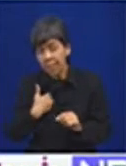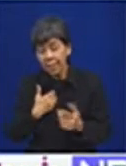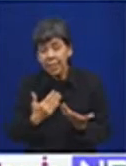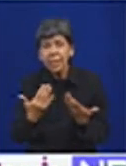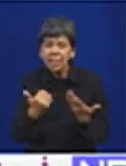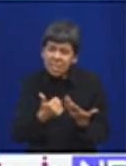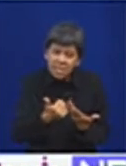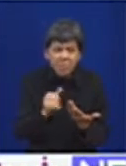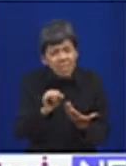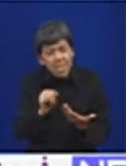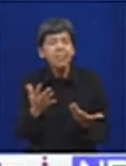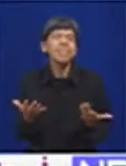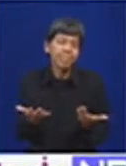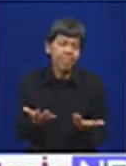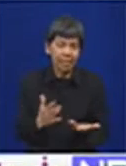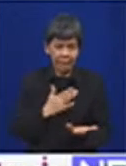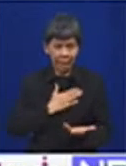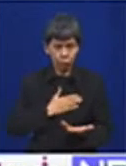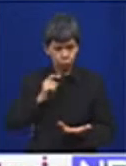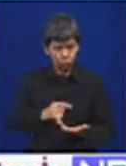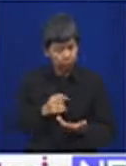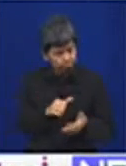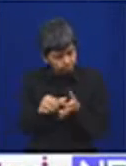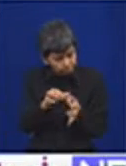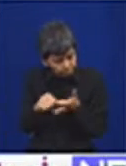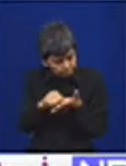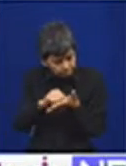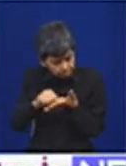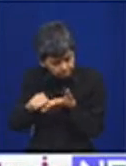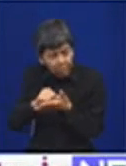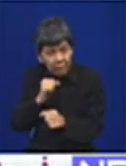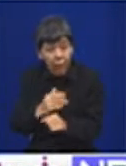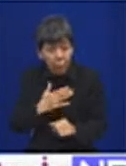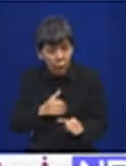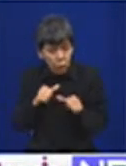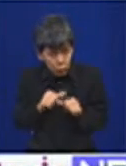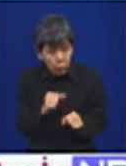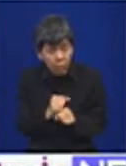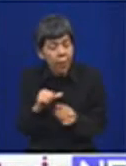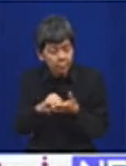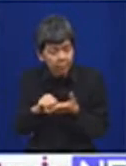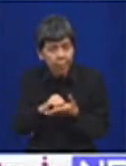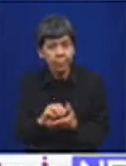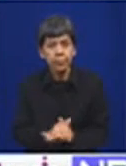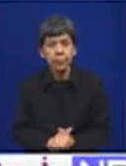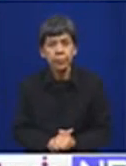ทั้งดีทั้งไม่ดีทั้งมีทุกอย่างเราต้องเคลียร์ให้ได้นะในช่วงที่เรายังอยู่กันเนี่ยนะครับ